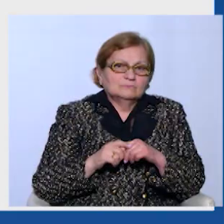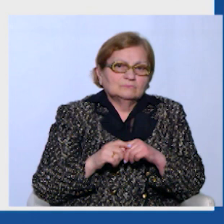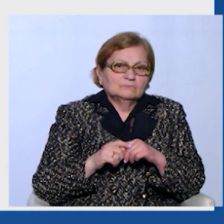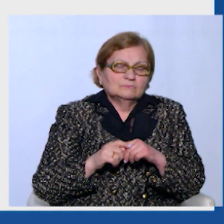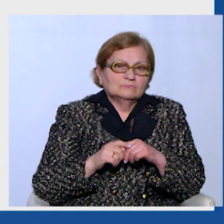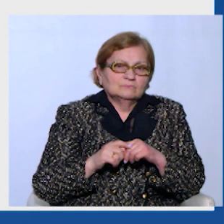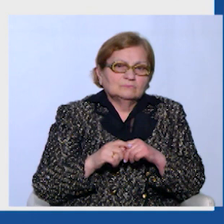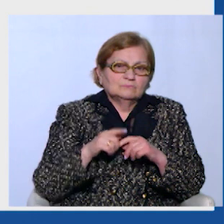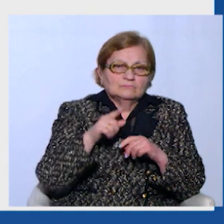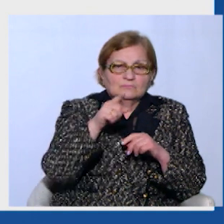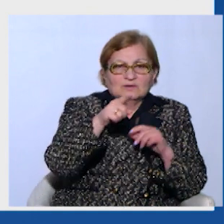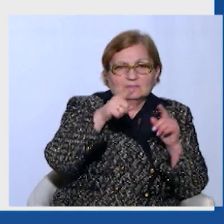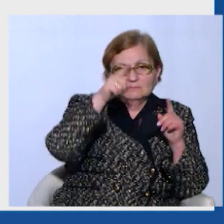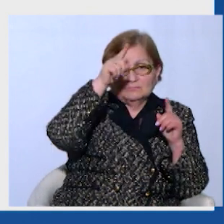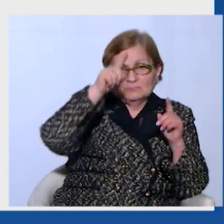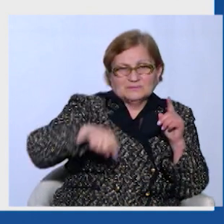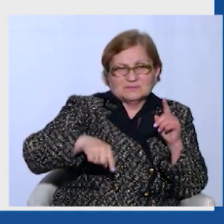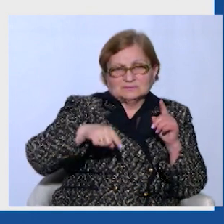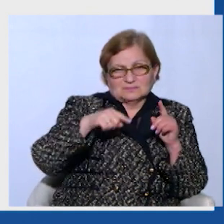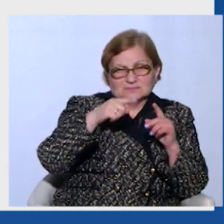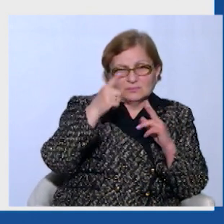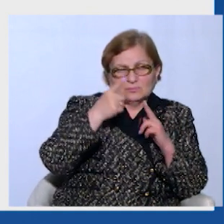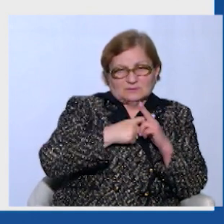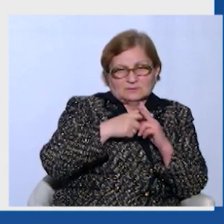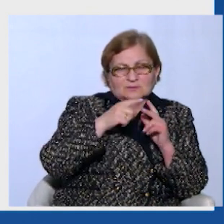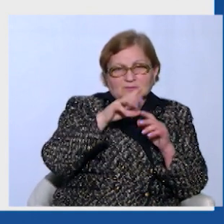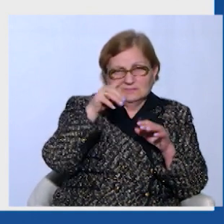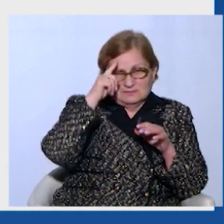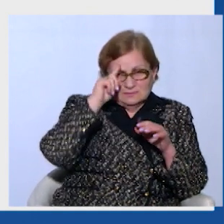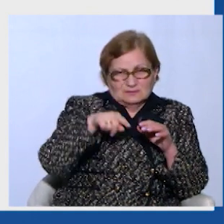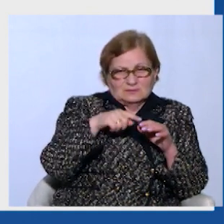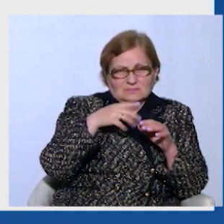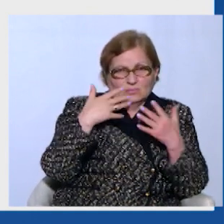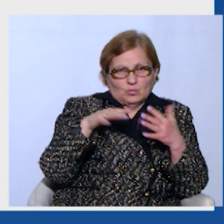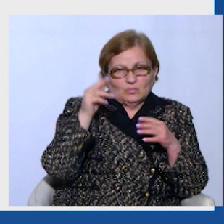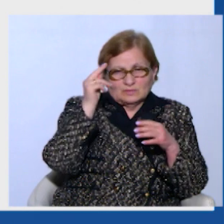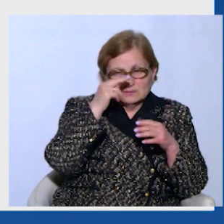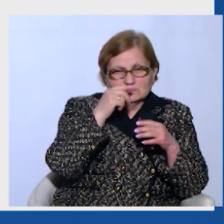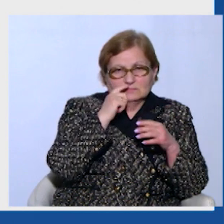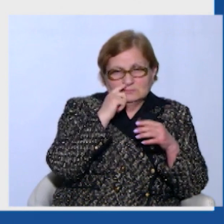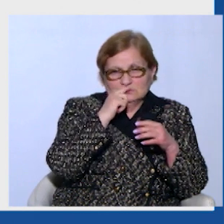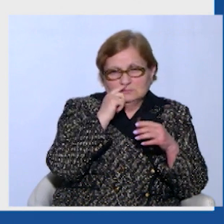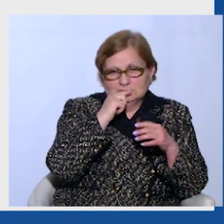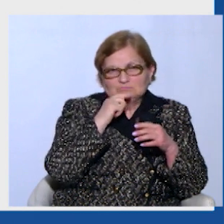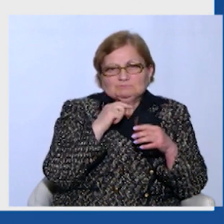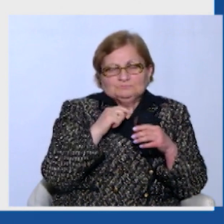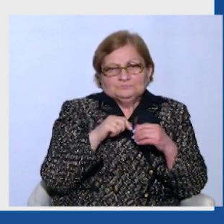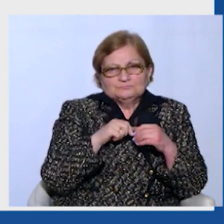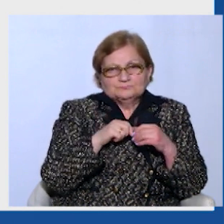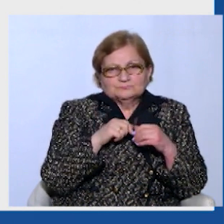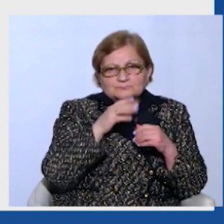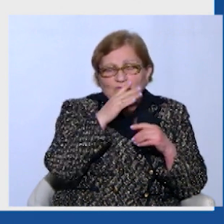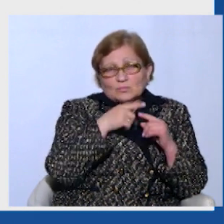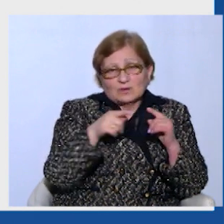ეს არის ბისეკტრისის მნიშვნელოვანი თვისება, რომელიც თქვენ დიდი ალბათობით გაიარეთ, ნაღდად გაიარეთ და დიდი ალბათობით გახსოვთ კიდევაც, მაგრამ